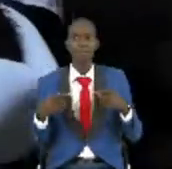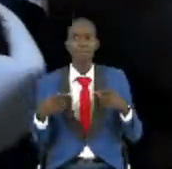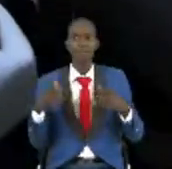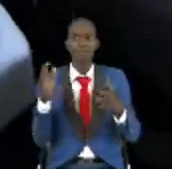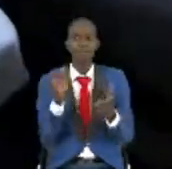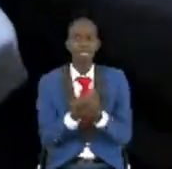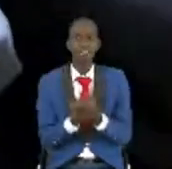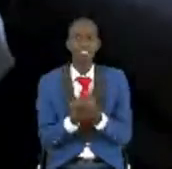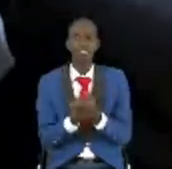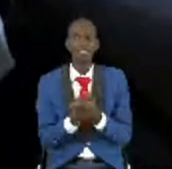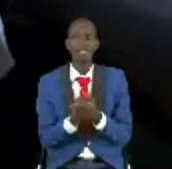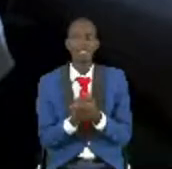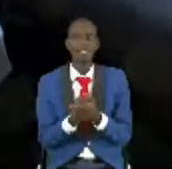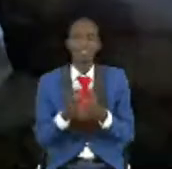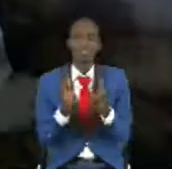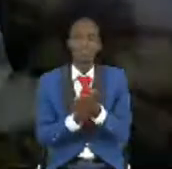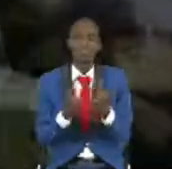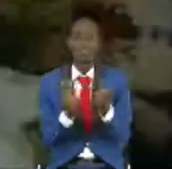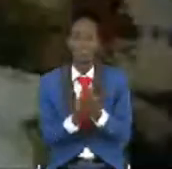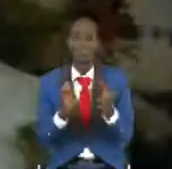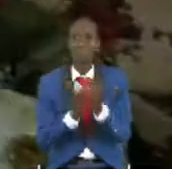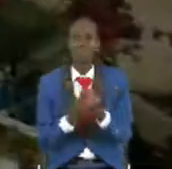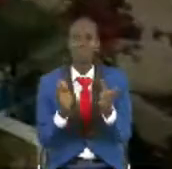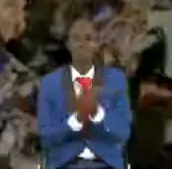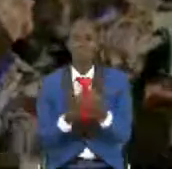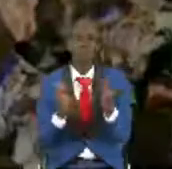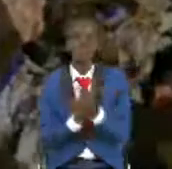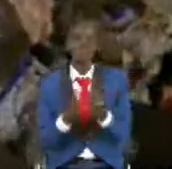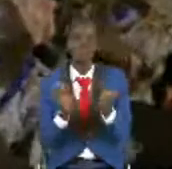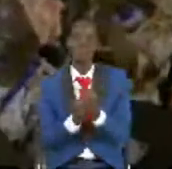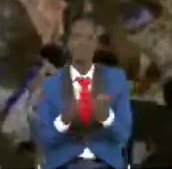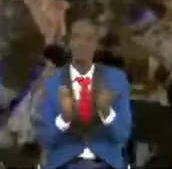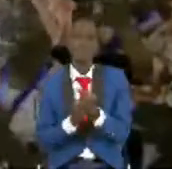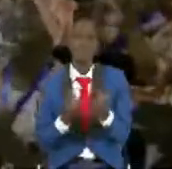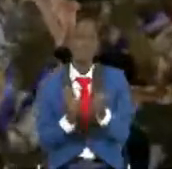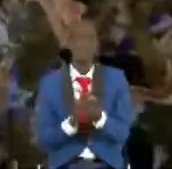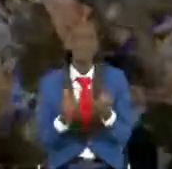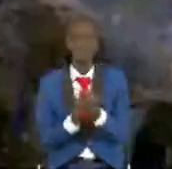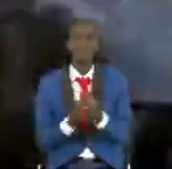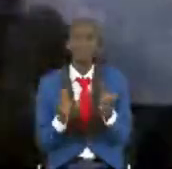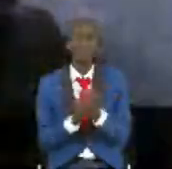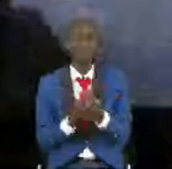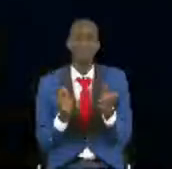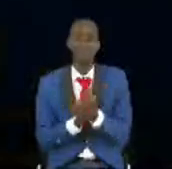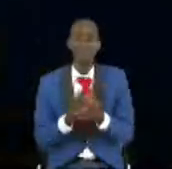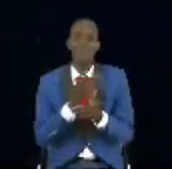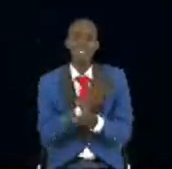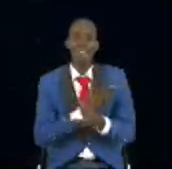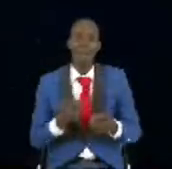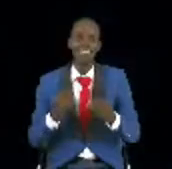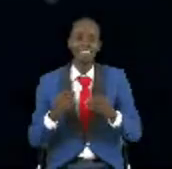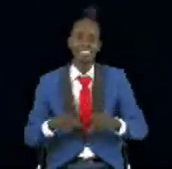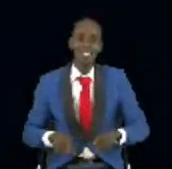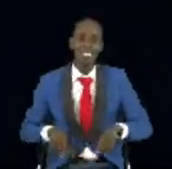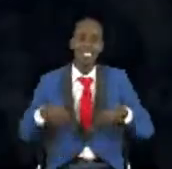Ça, c'est comme ça, vous acclamez à Baessa. et la vie est revenue à